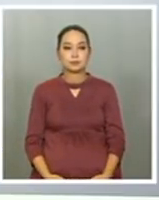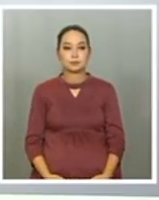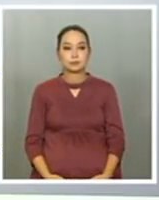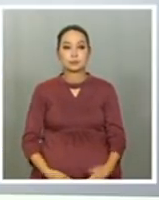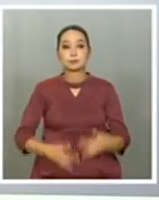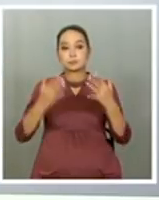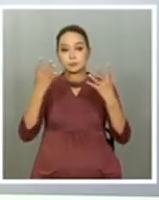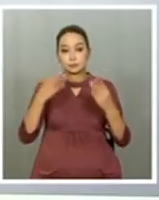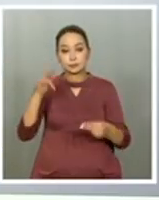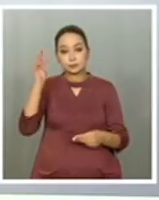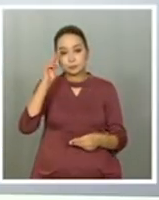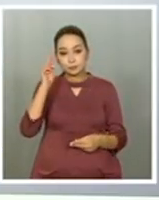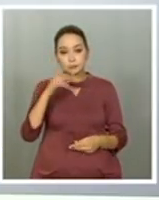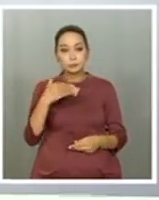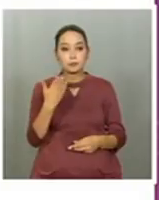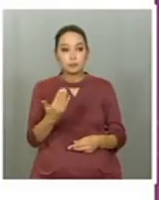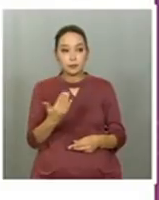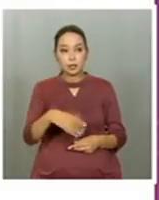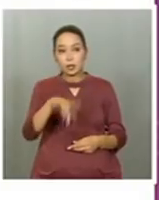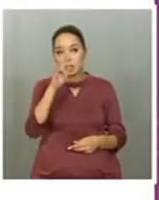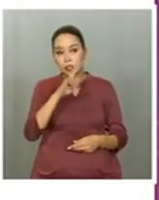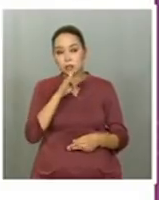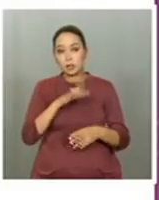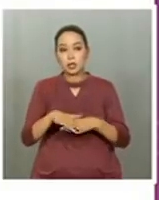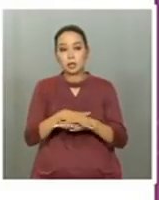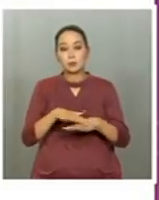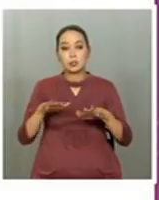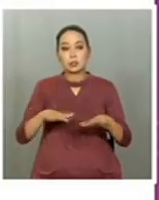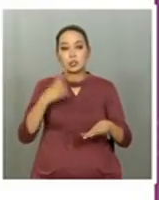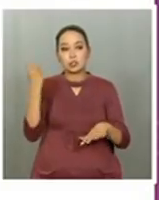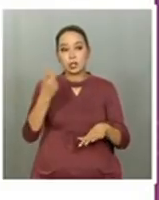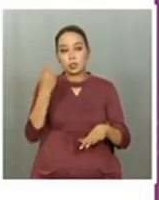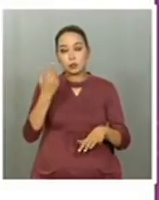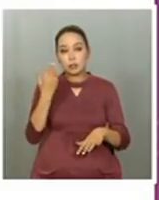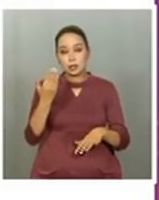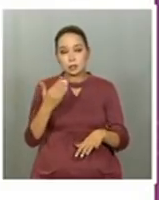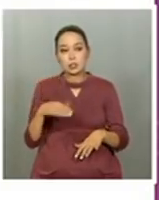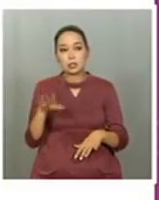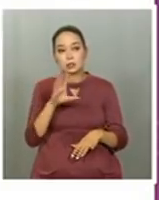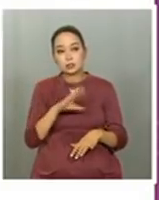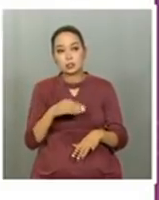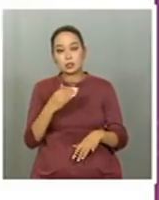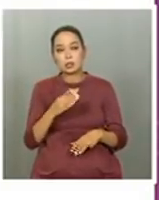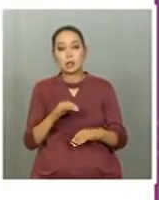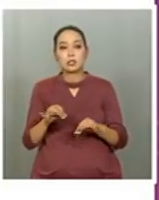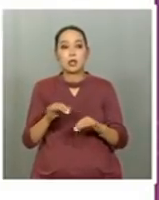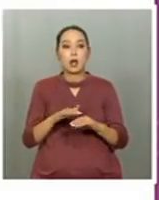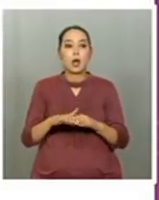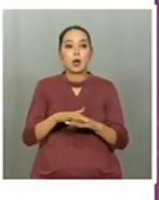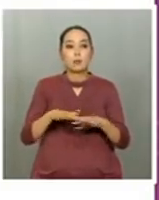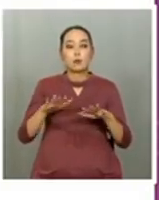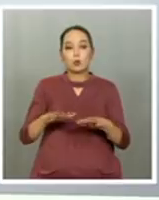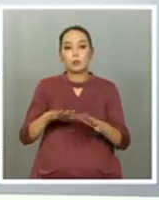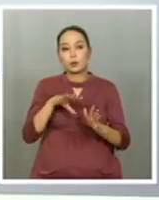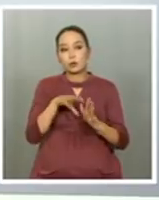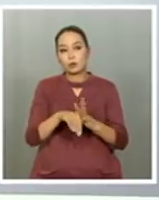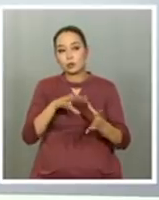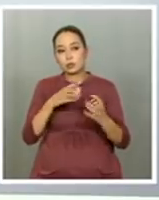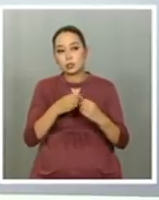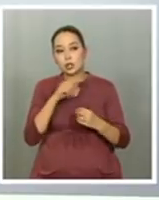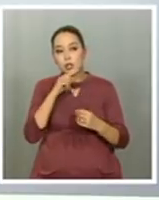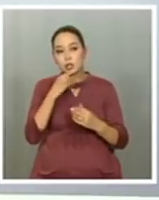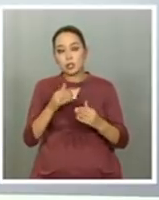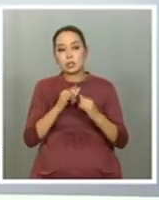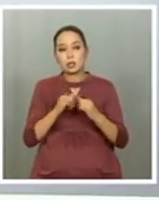Бүгінгі сабақта сіздер Қазақстан аймақтары шаруашылығының салалық және аумақтық құрылымы экономикалық даму көрсеткіштер